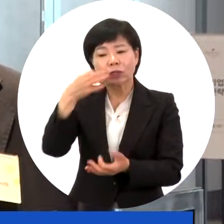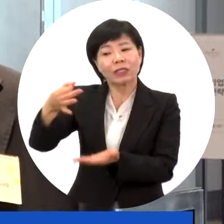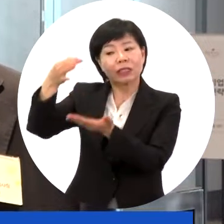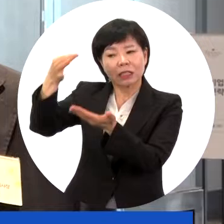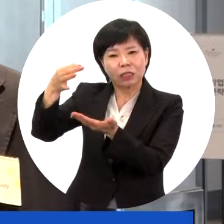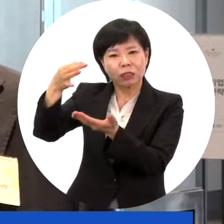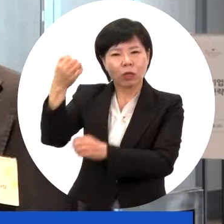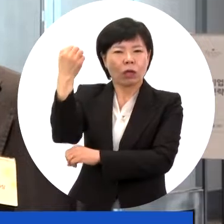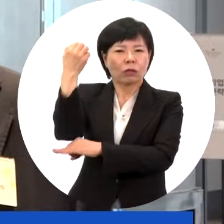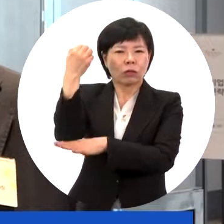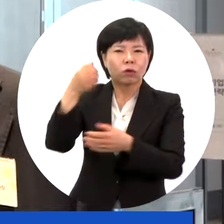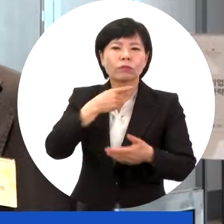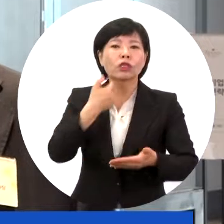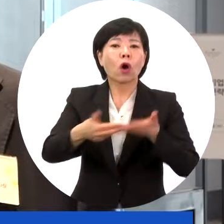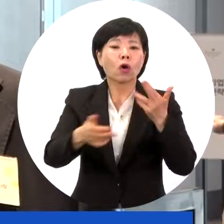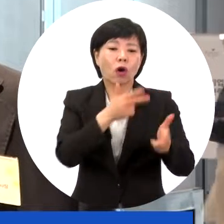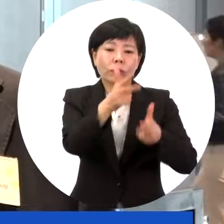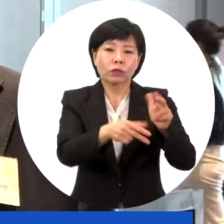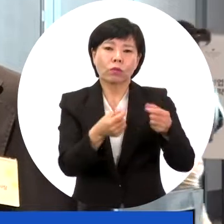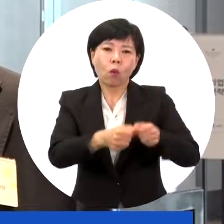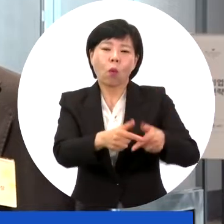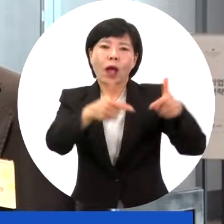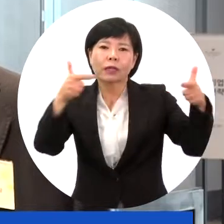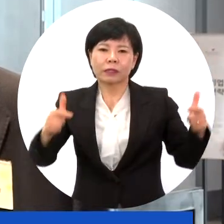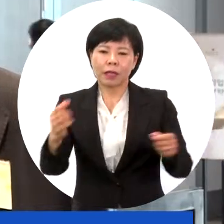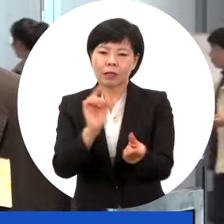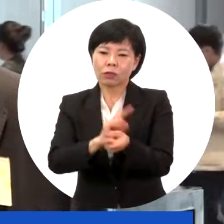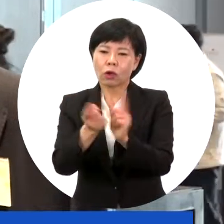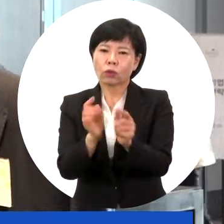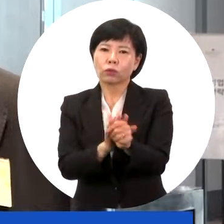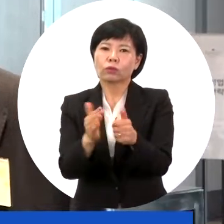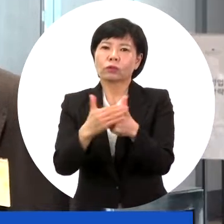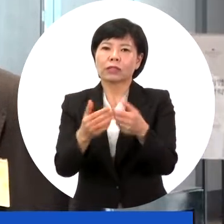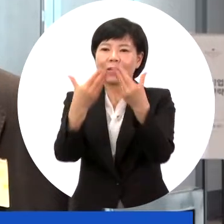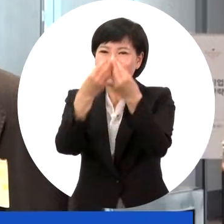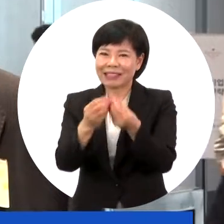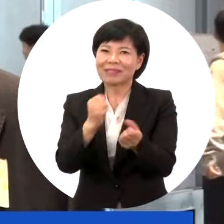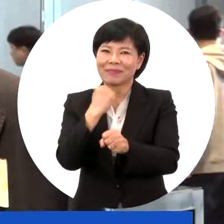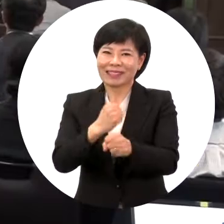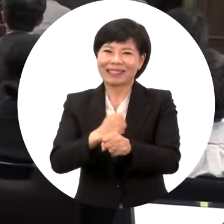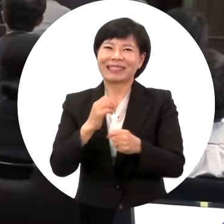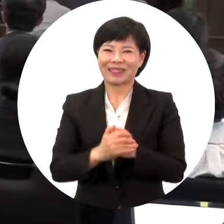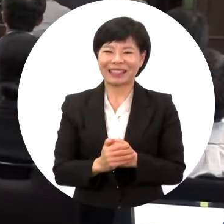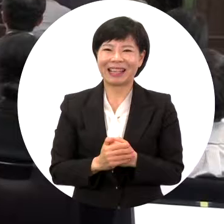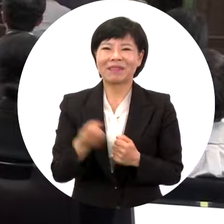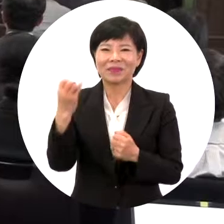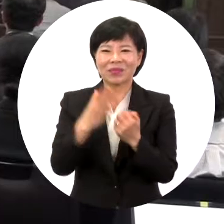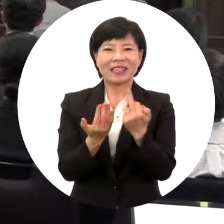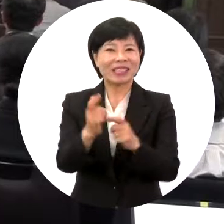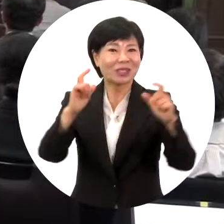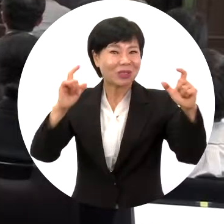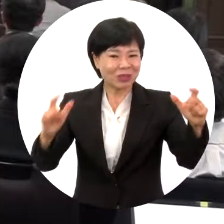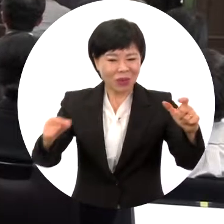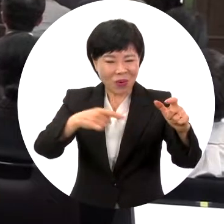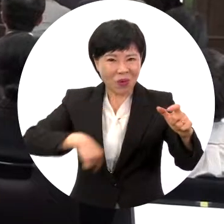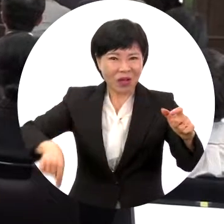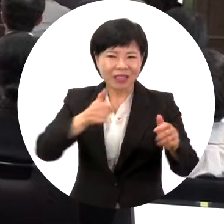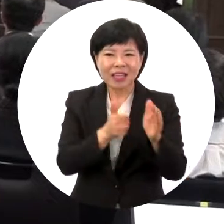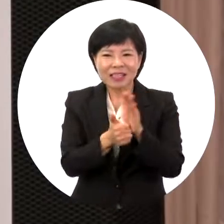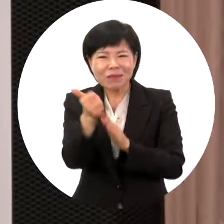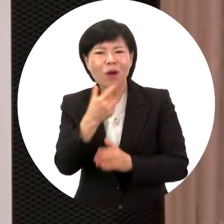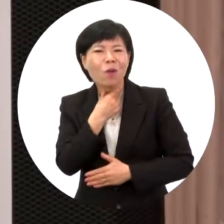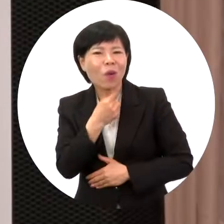기술보증기금은 벤처 투자 지원을 확대하고 지역 상생 협력의 사례를 만들어 나가겠습니다. 제주도는 제주 지역 상장 희망